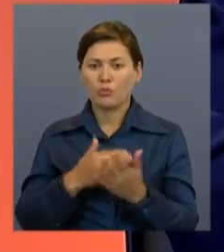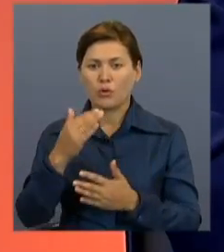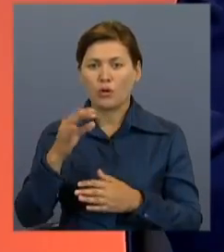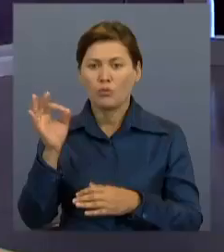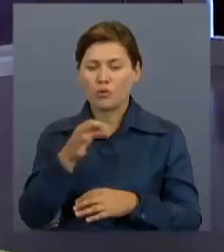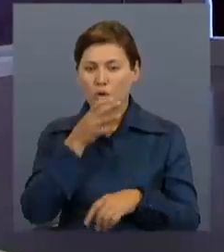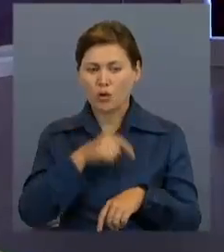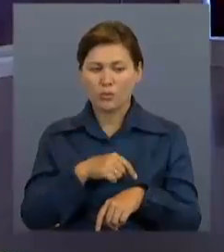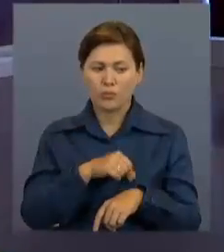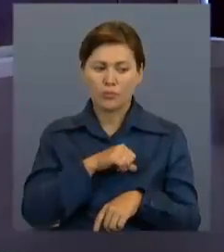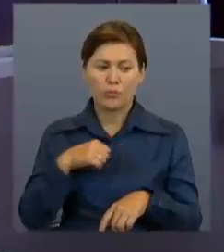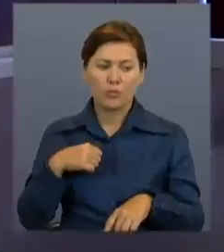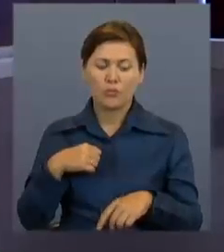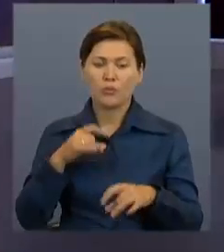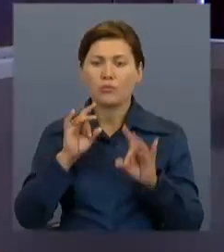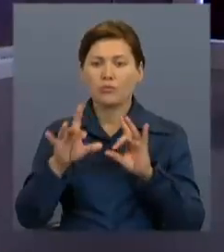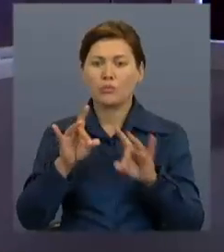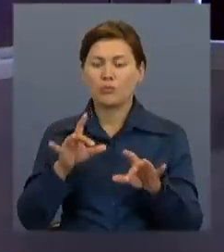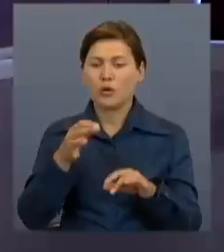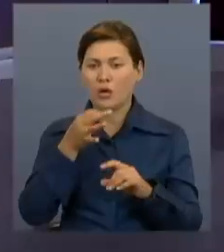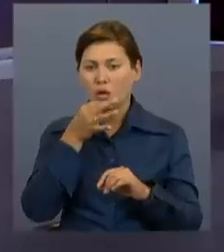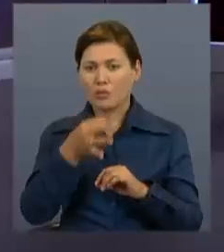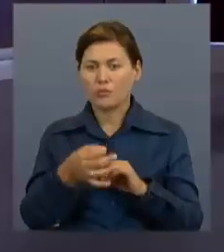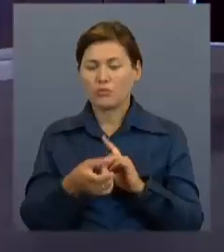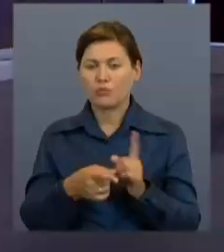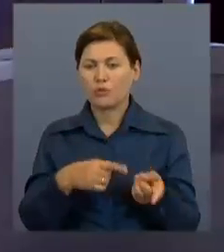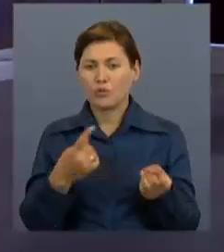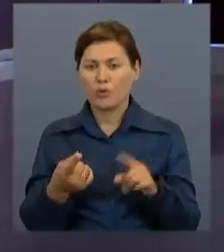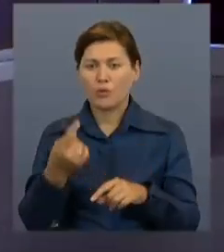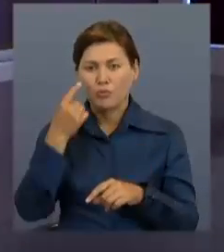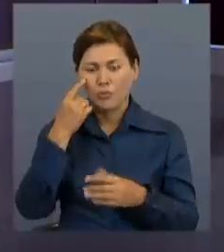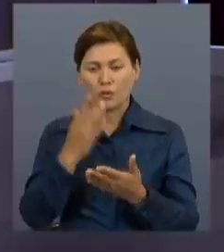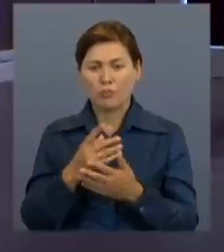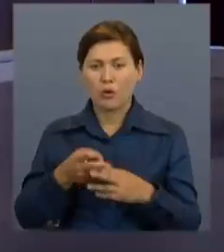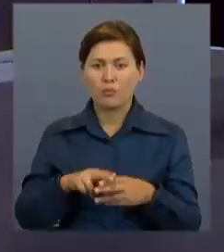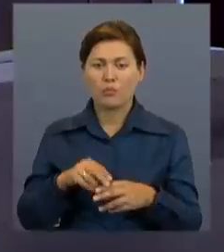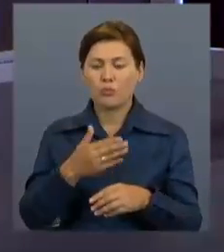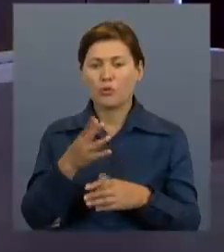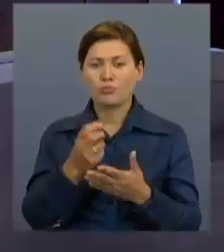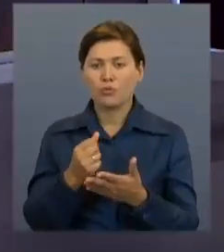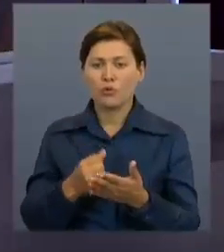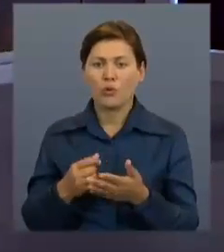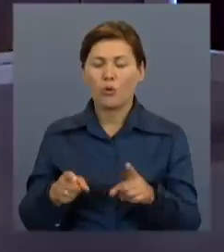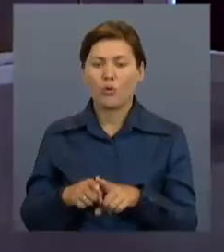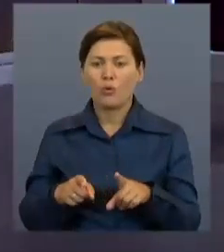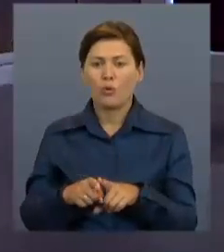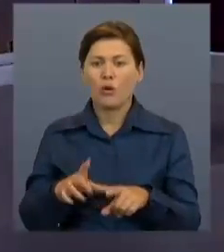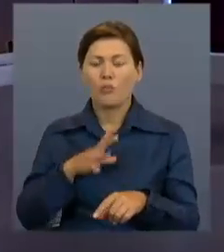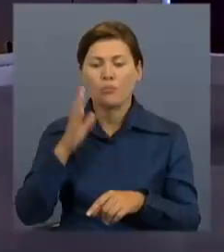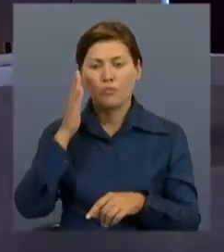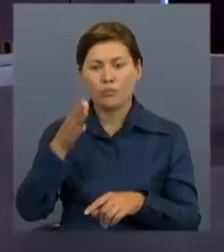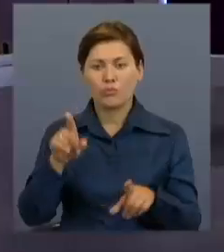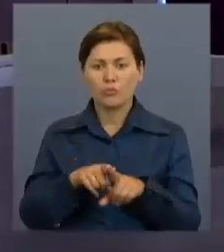кезінде өздерінің жарнасын тиісті жауапкершілік бойынша аударып атқандығы байқалады. Жалпы бұл қордың